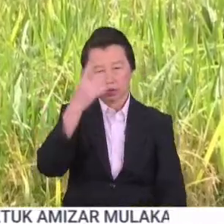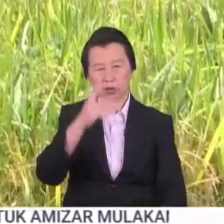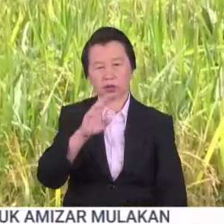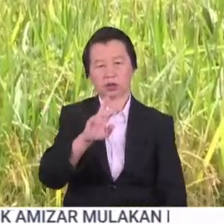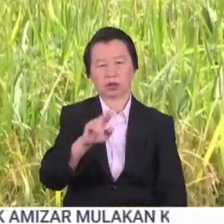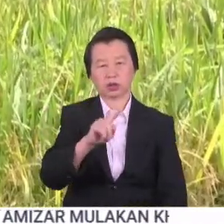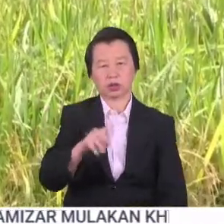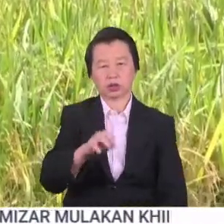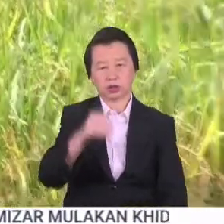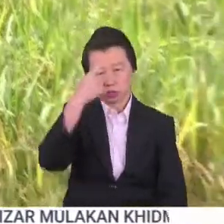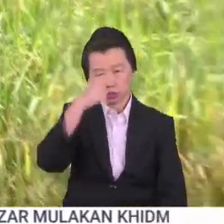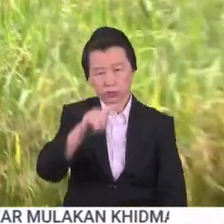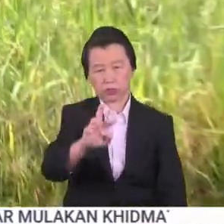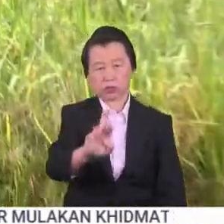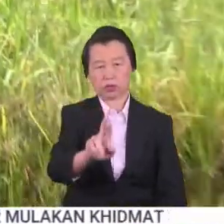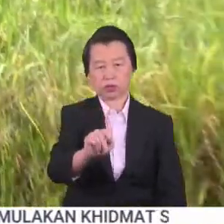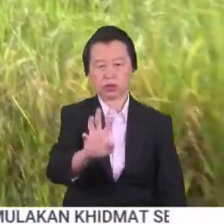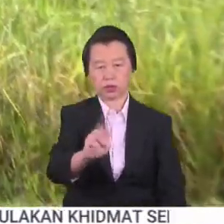Ismail